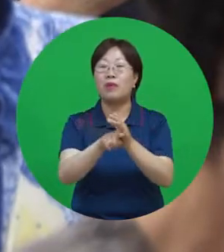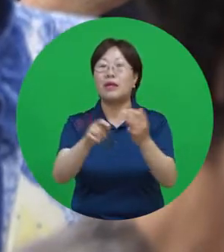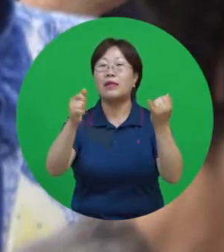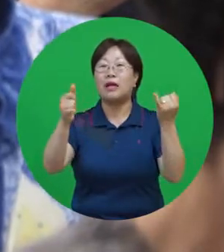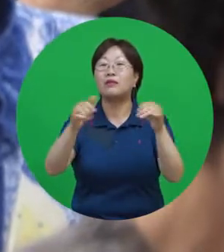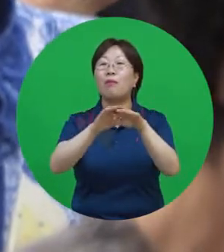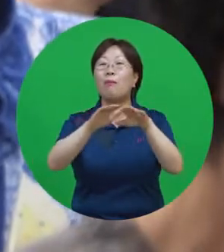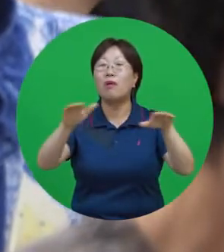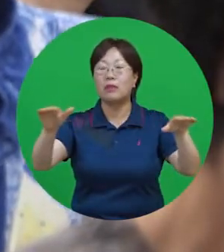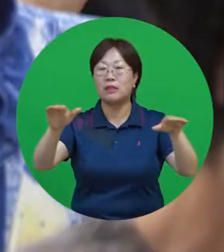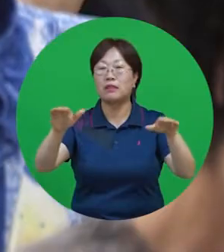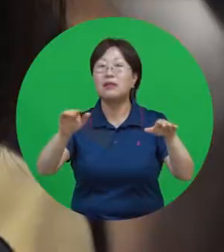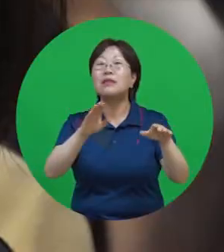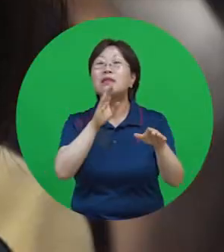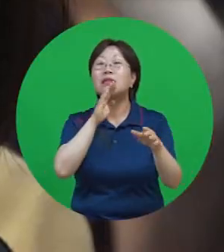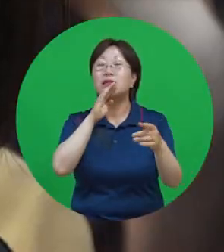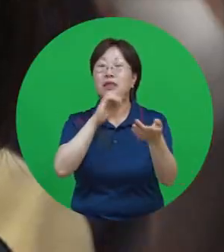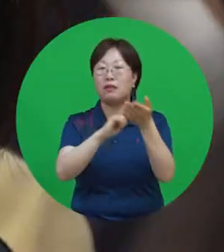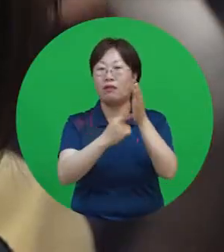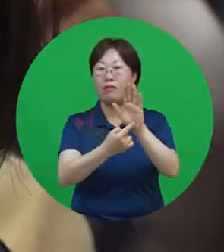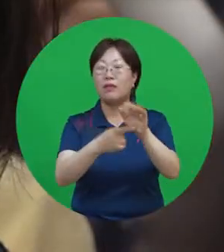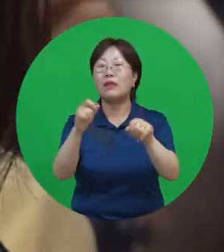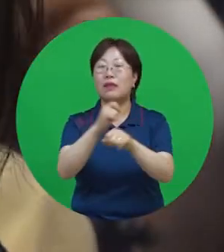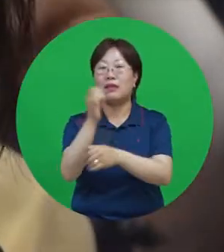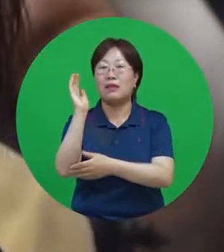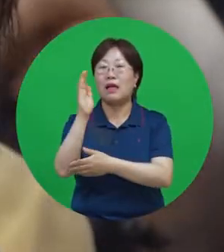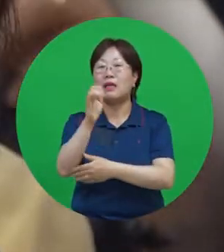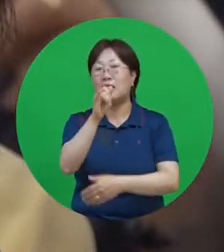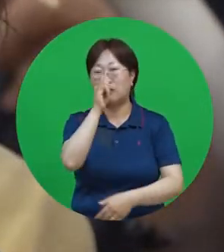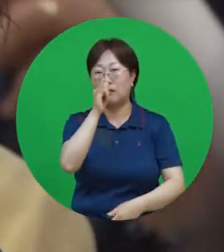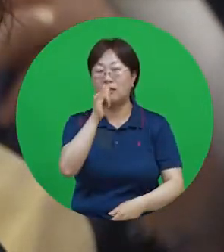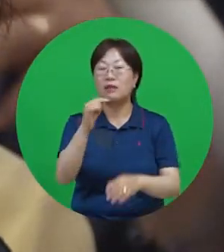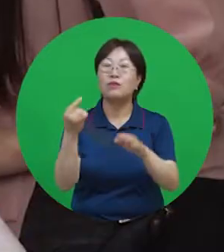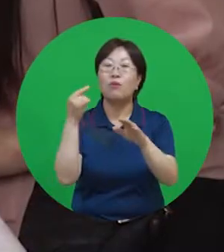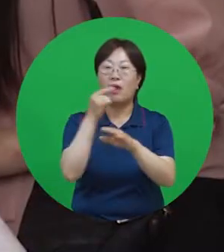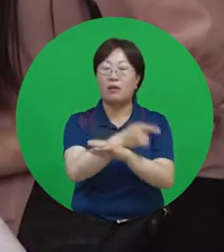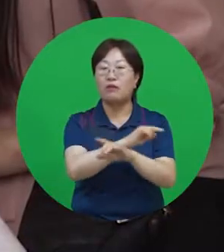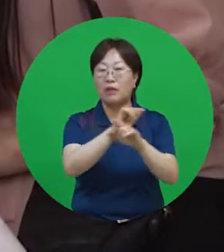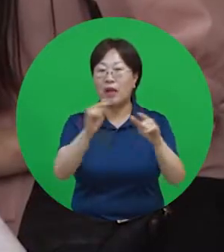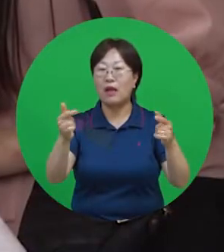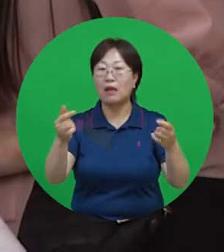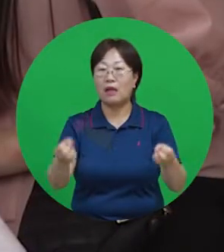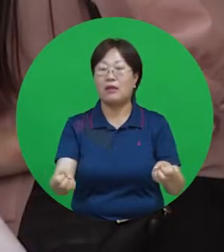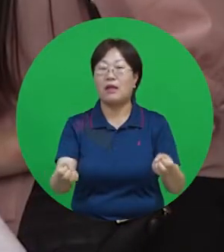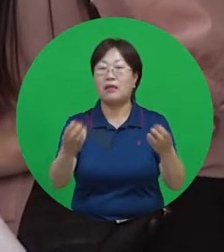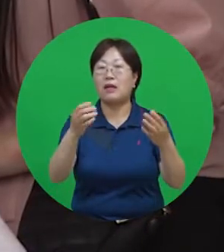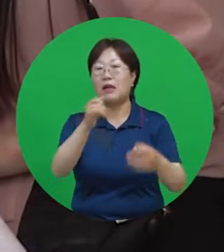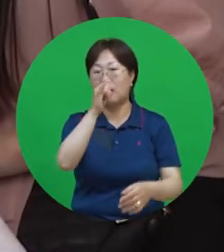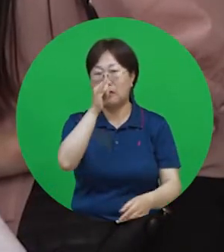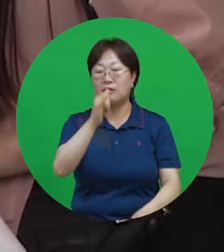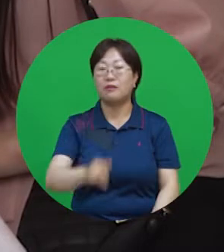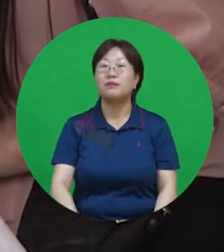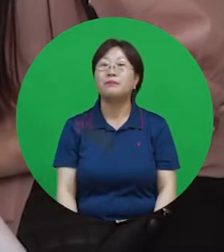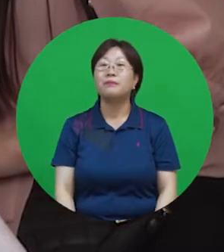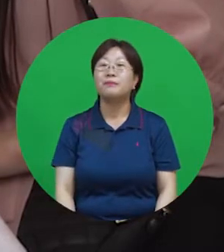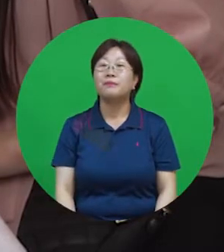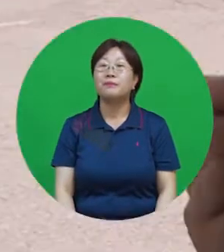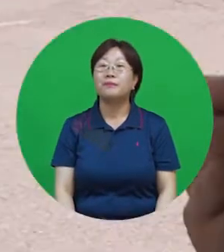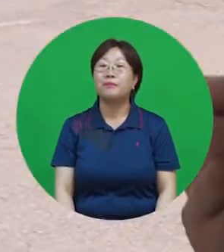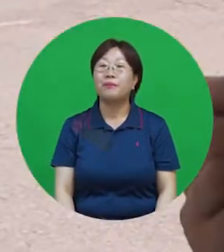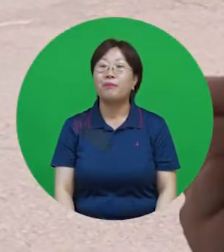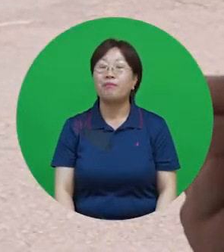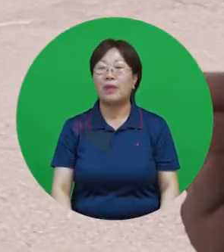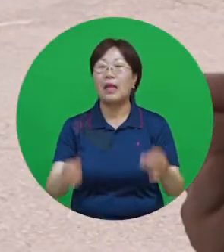양성평등 실현 특강이 진행됐습니다 이밖에도 다양한 부대 행사가 열리는데요